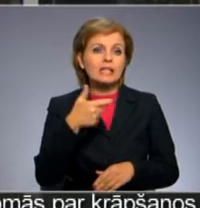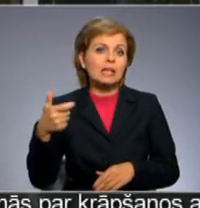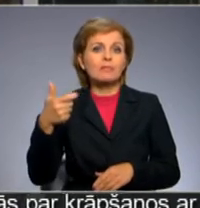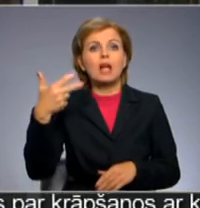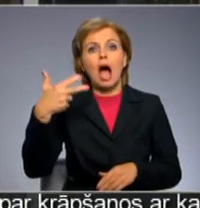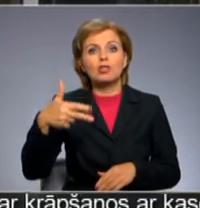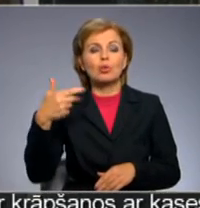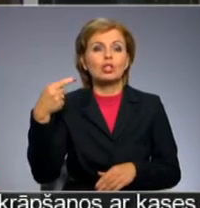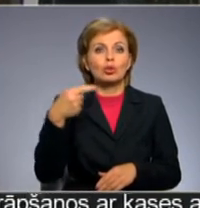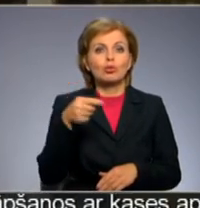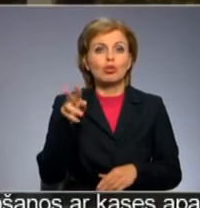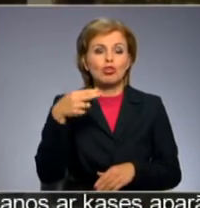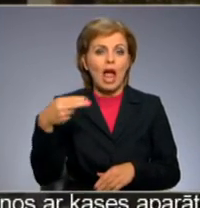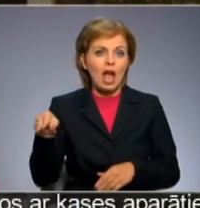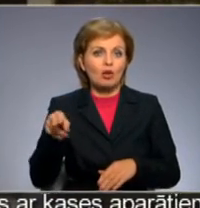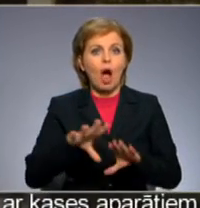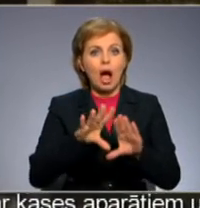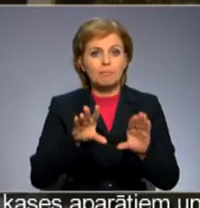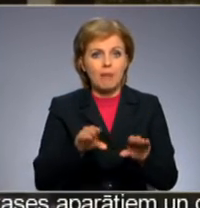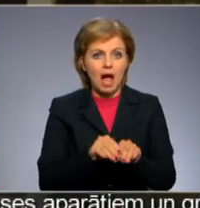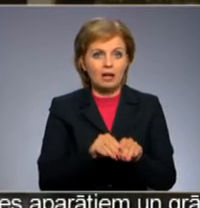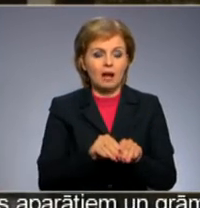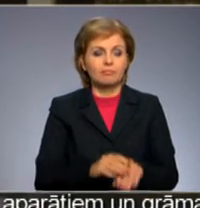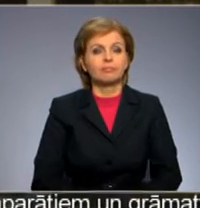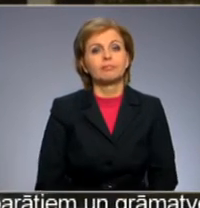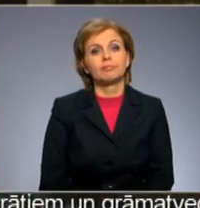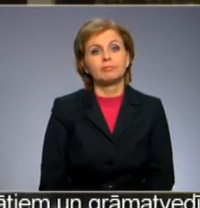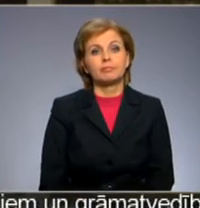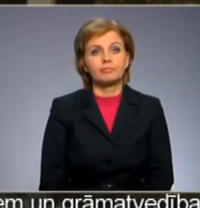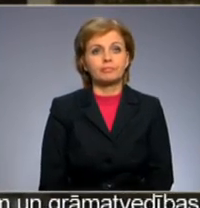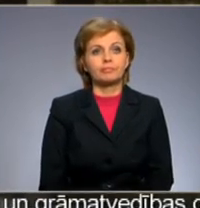780 000 eiro apmērā. Maija Migla, Igors Stāts, Latvijas televīzija.